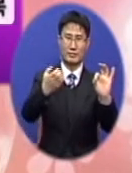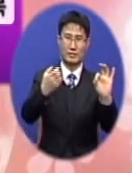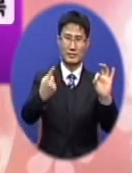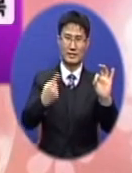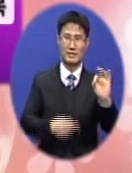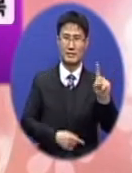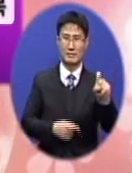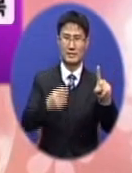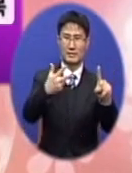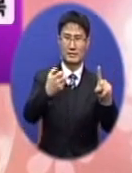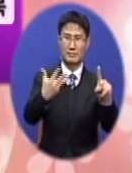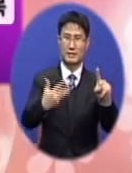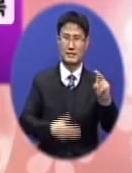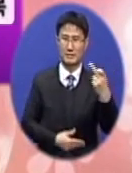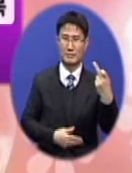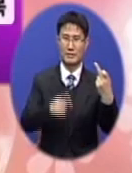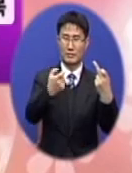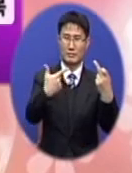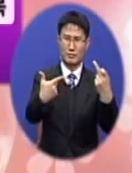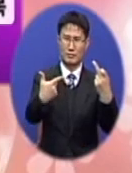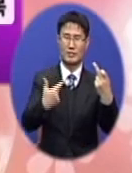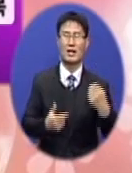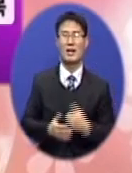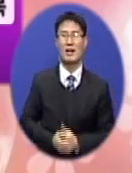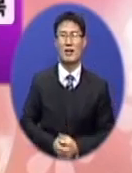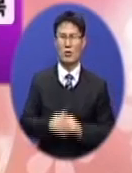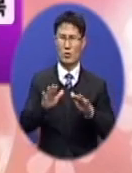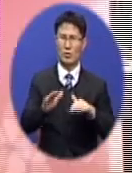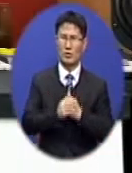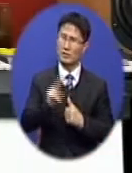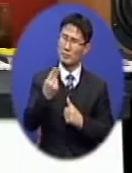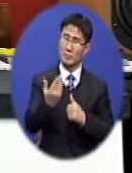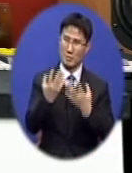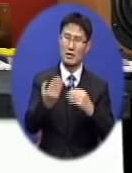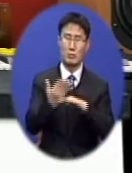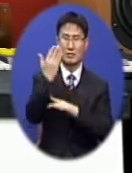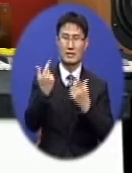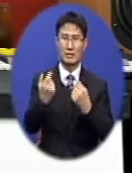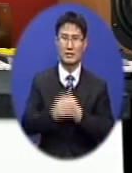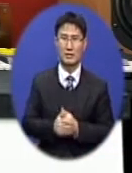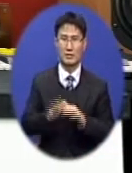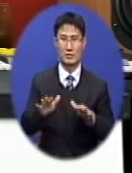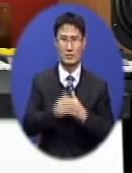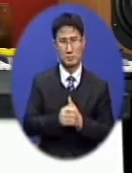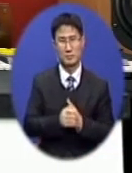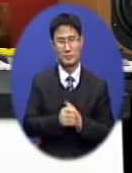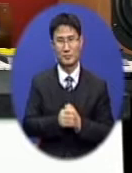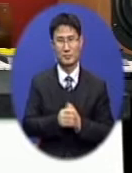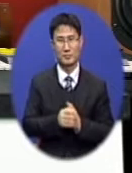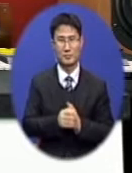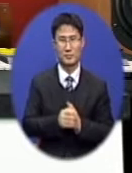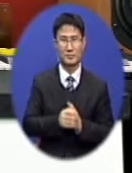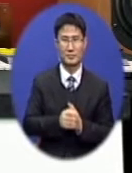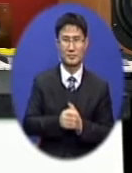191표, 11번 78표, 12번 66표입니다. 야, 오늘 200표가 많이 넘었네요. 이제 뭐 윤곽은 대충 나왔죠.